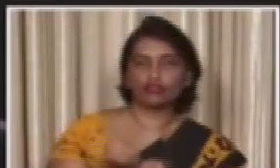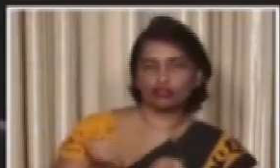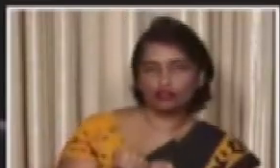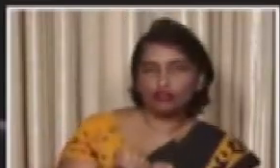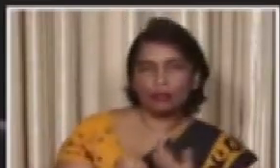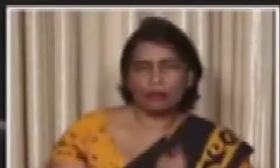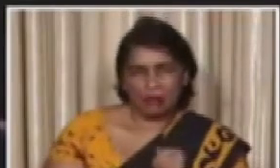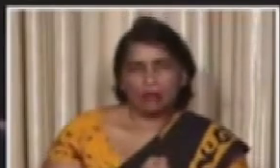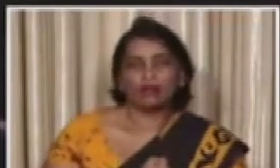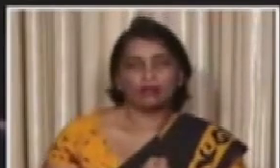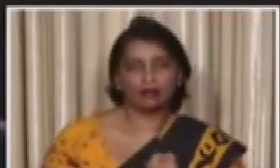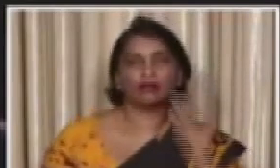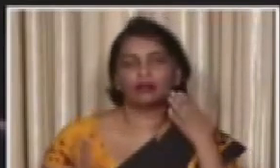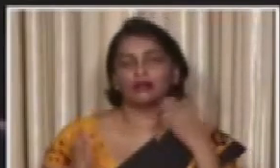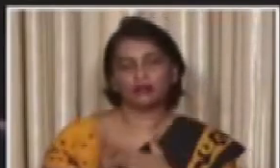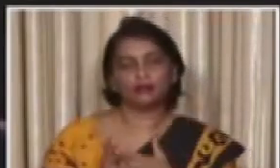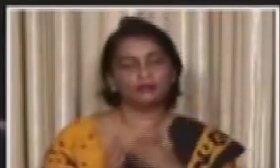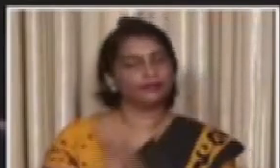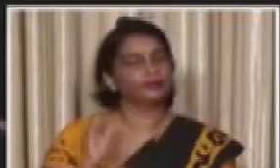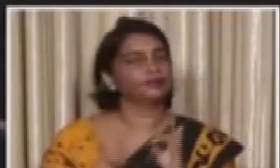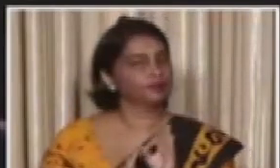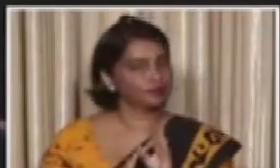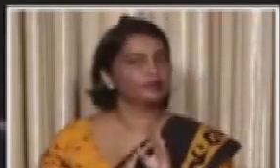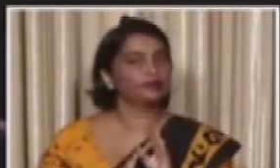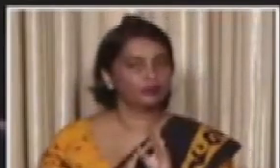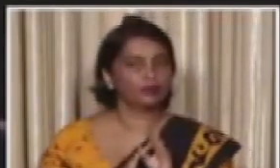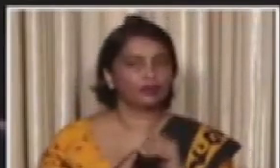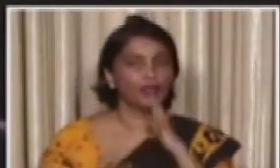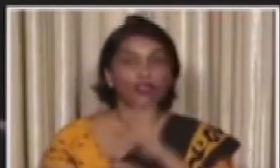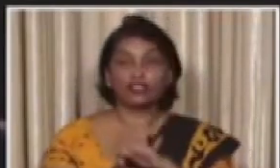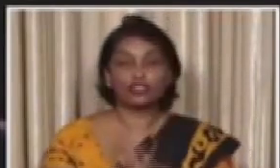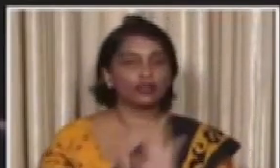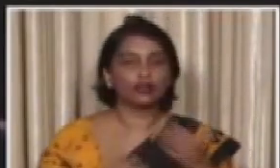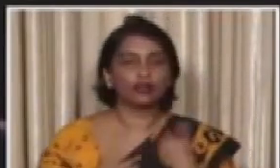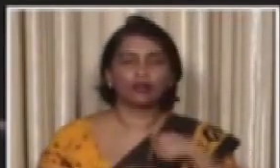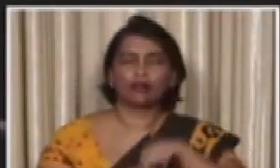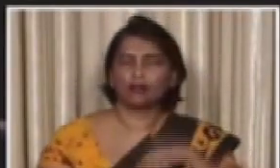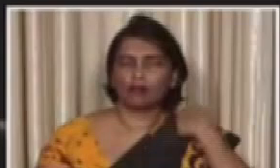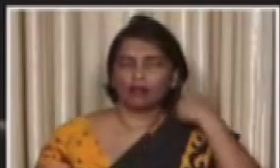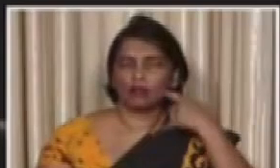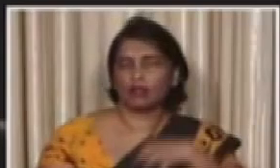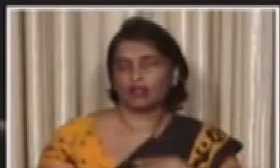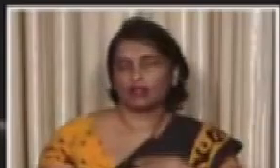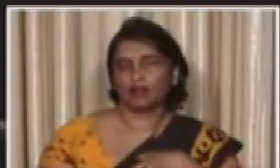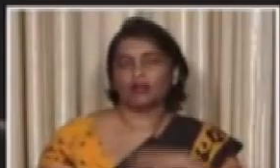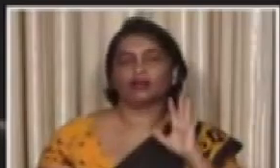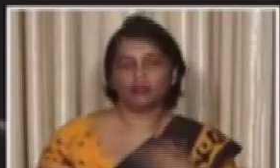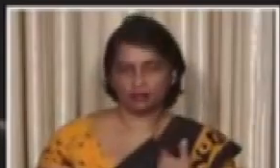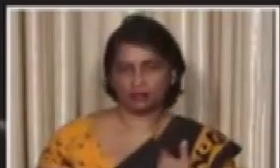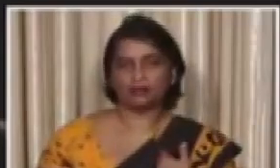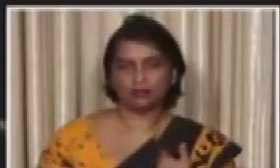යන සිතුවිල්ල මා ලැබූ මන්ත්‍රී ධූරයත් ධූරයේ සතුටට වඩා මට නිතර දැනුනේ දුකක් වේදනාවක් බවට පත්